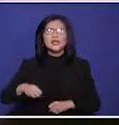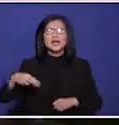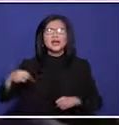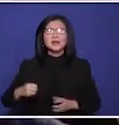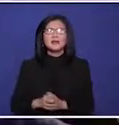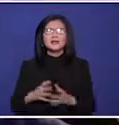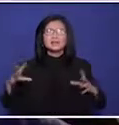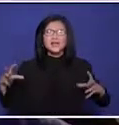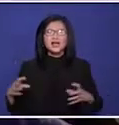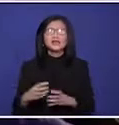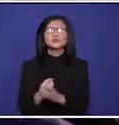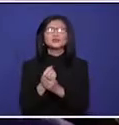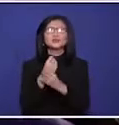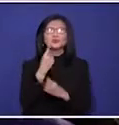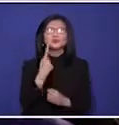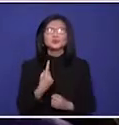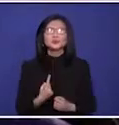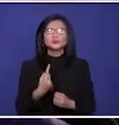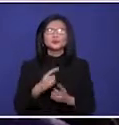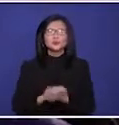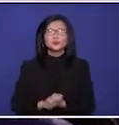Indonesia bersatu,